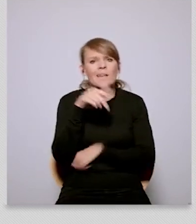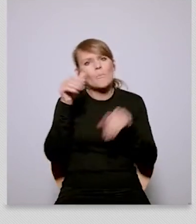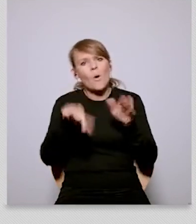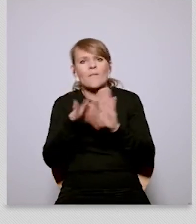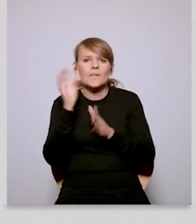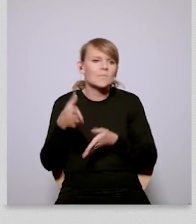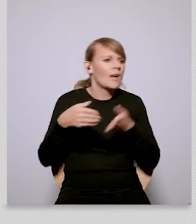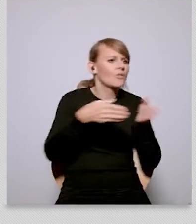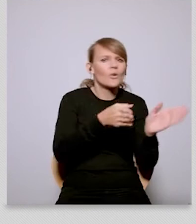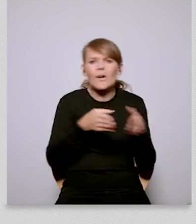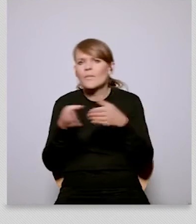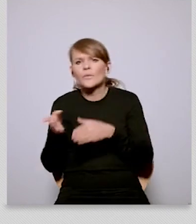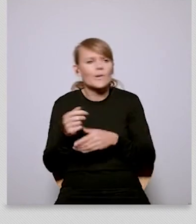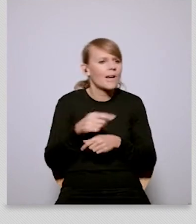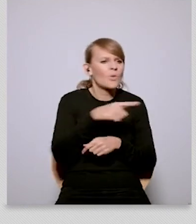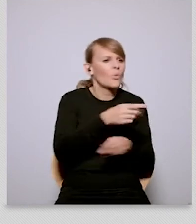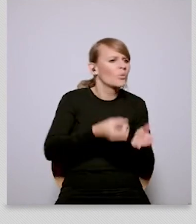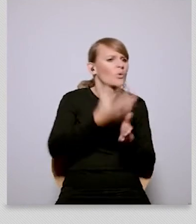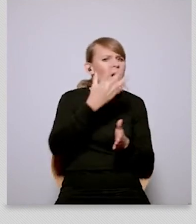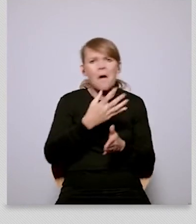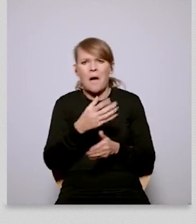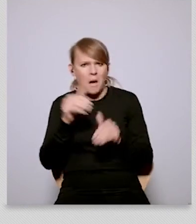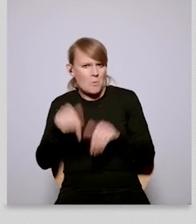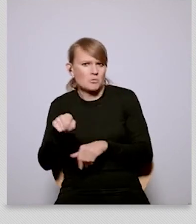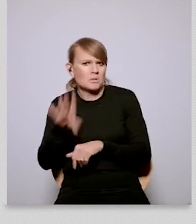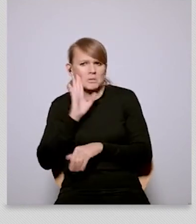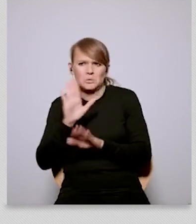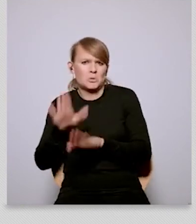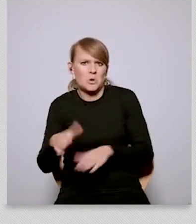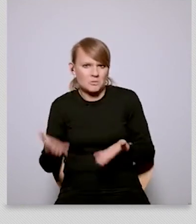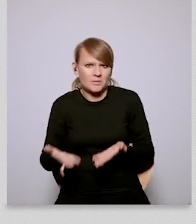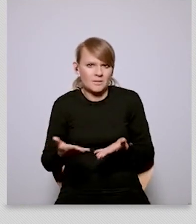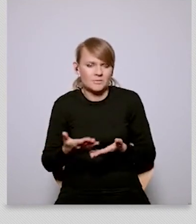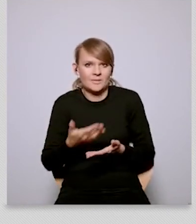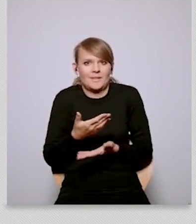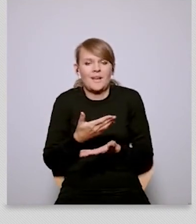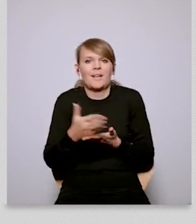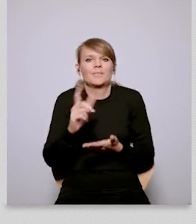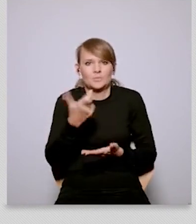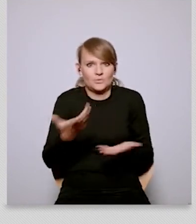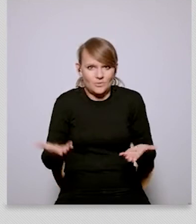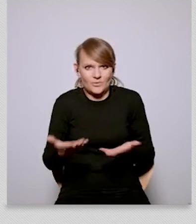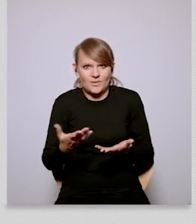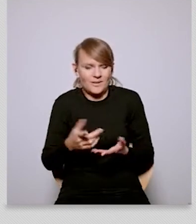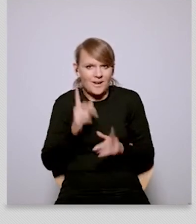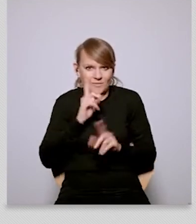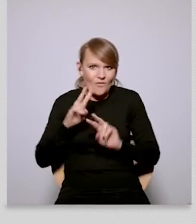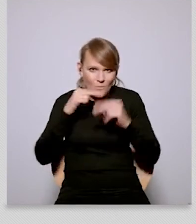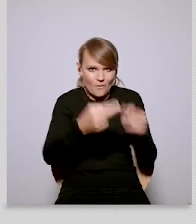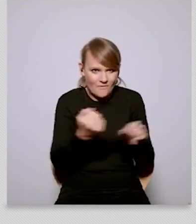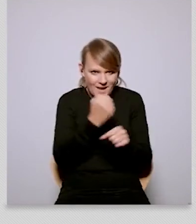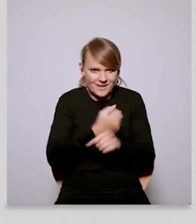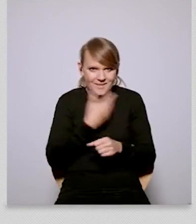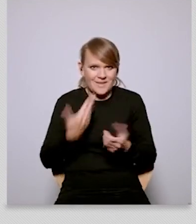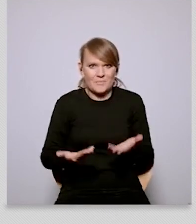ścieżka i ta jest droższa a tu możemy sobie zostać i właściwie nie wiadomo co w związku z tym bo powrotu do węgla właściwie nie ma tutaj też